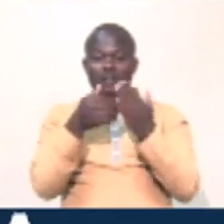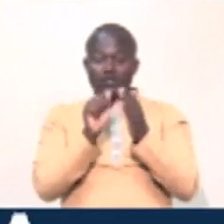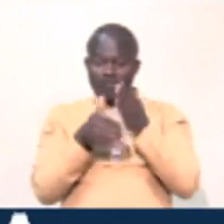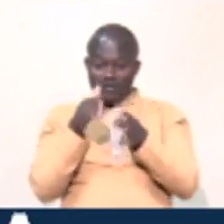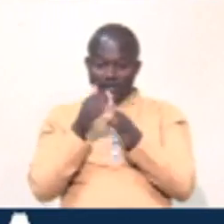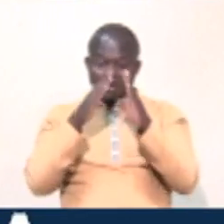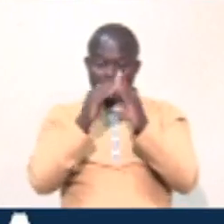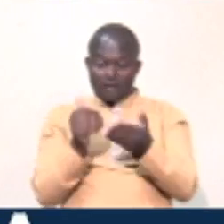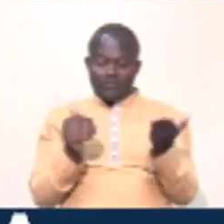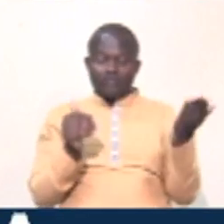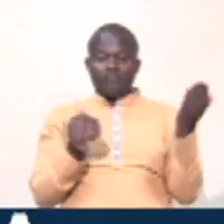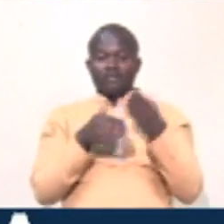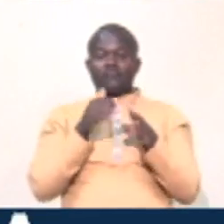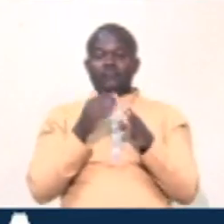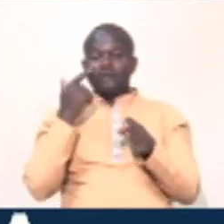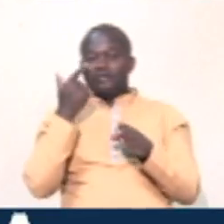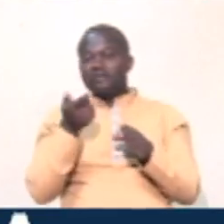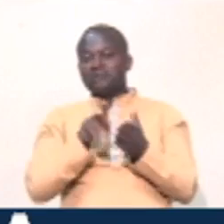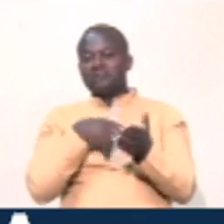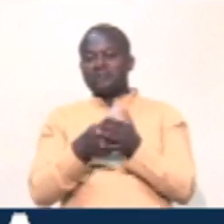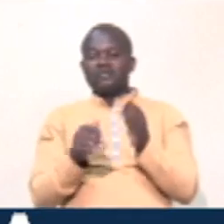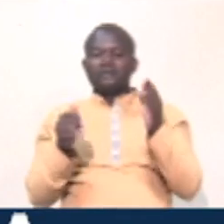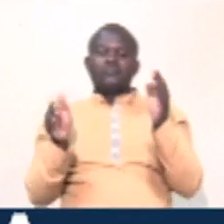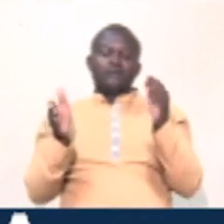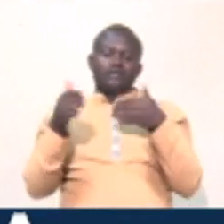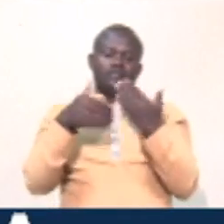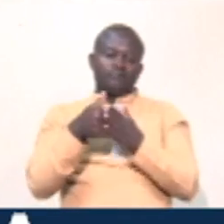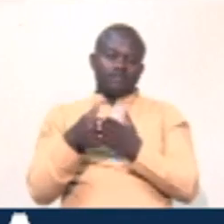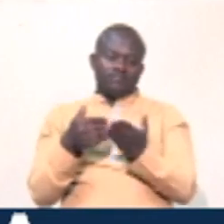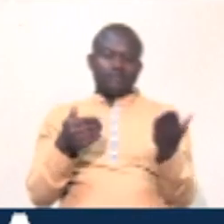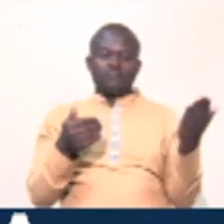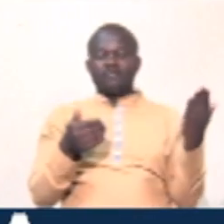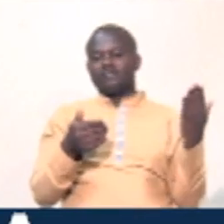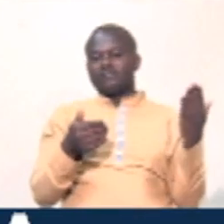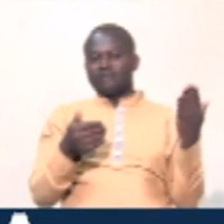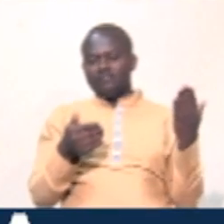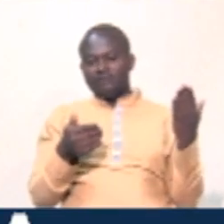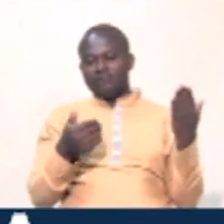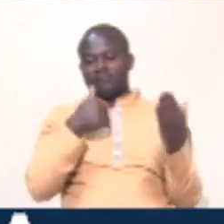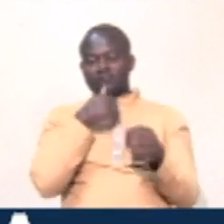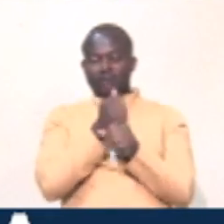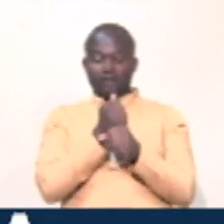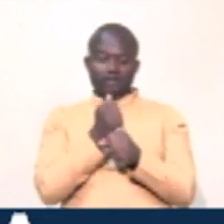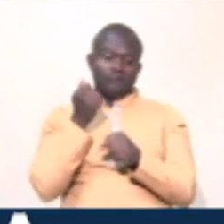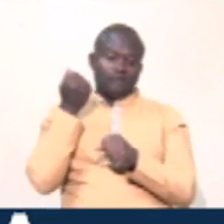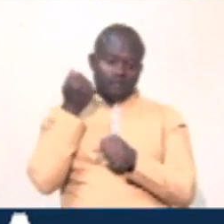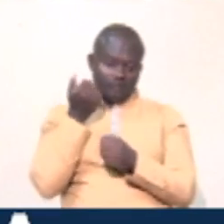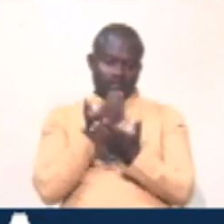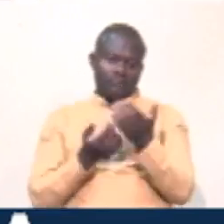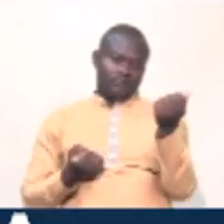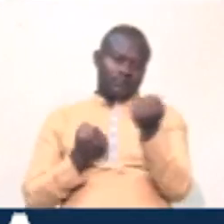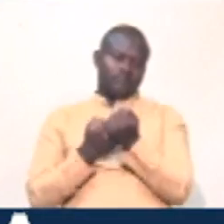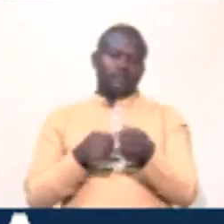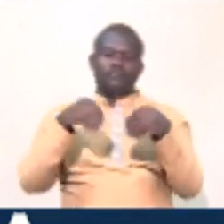inzu, yayubaka ikamunanira gukinga, ikamunanira kugira icyo ayikorera, adusaba inkunga